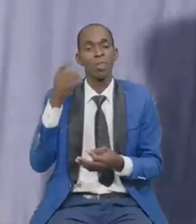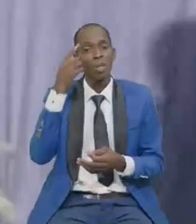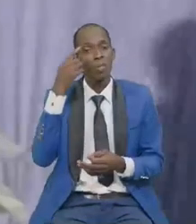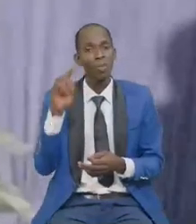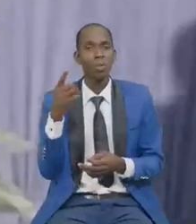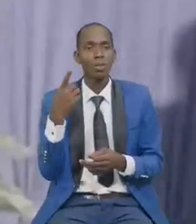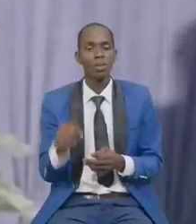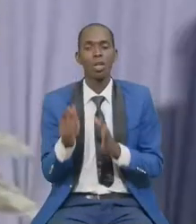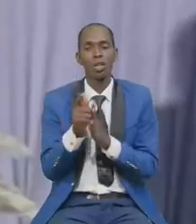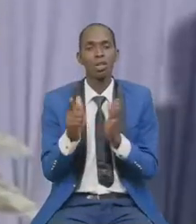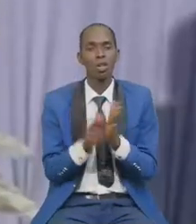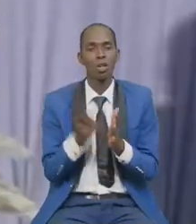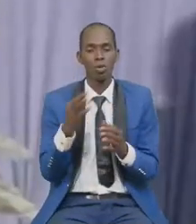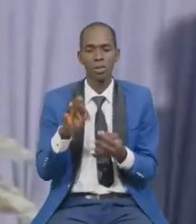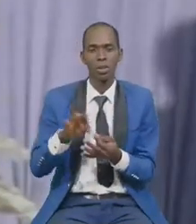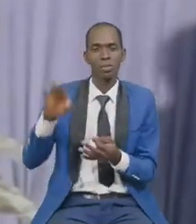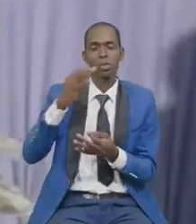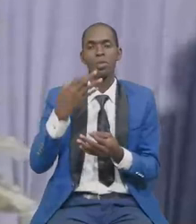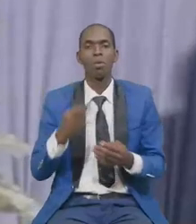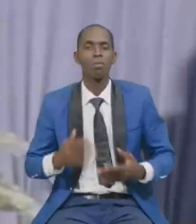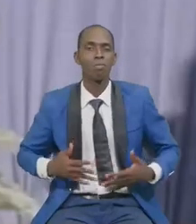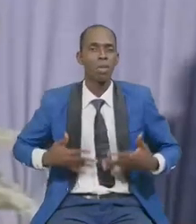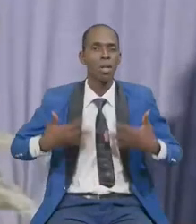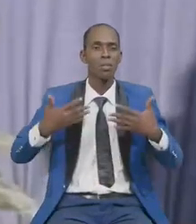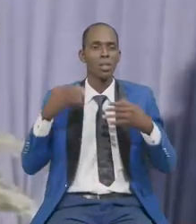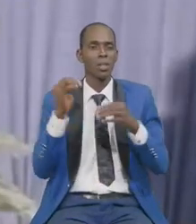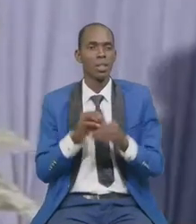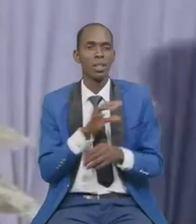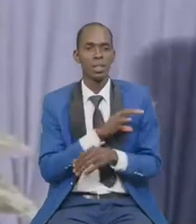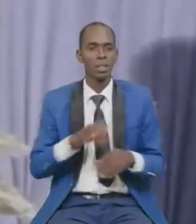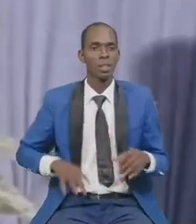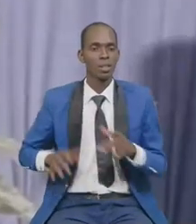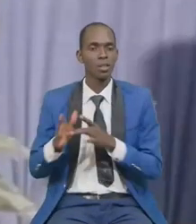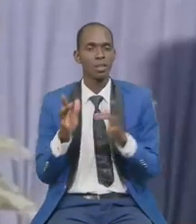En effet, la loi de l'esprit de vie en Jésus-Christ